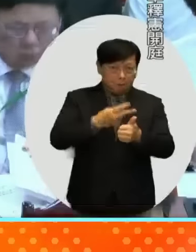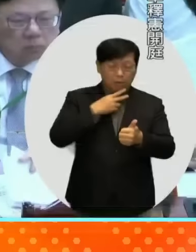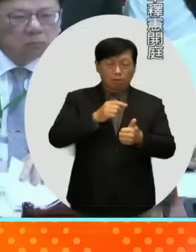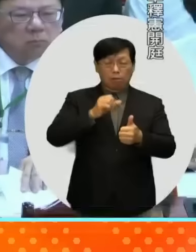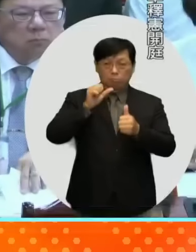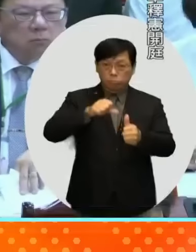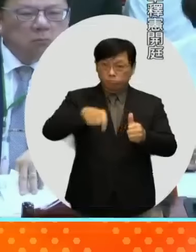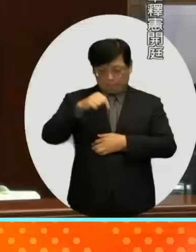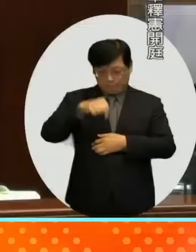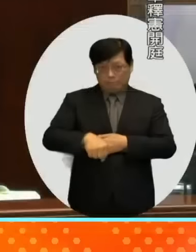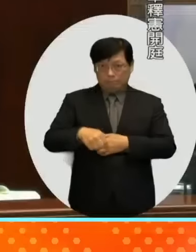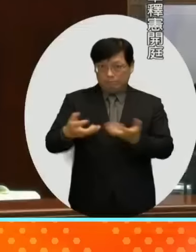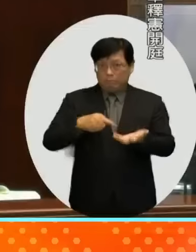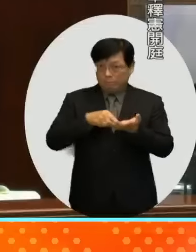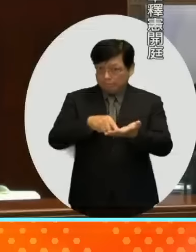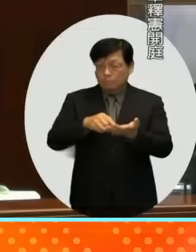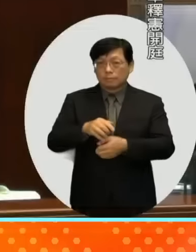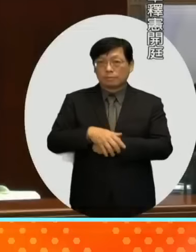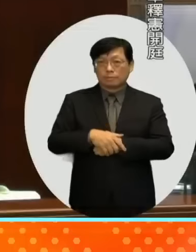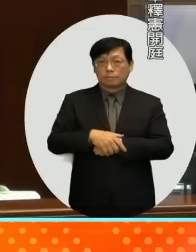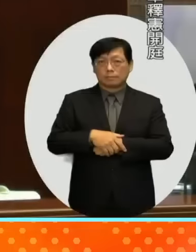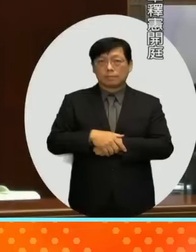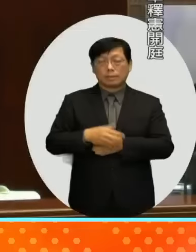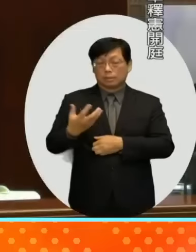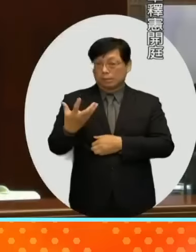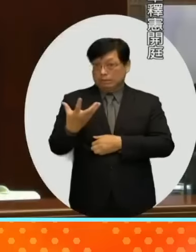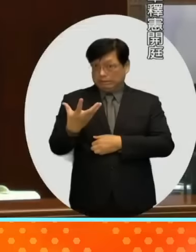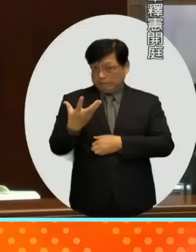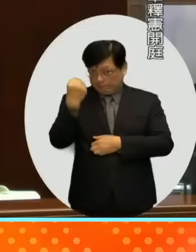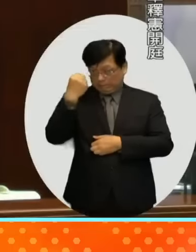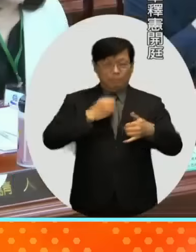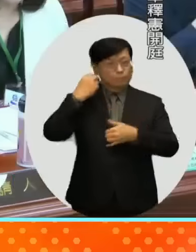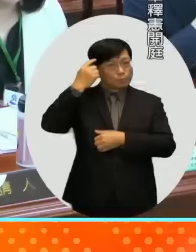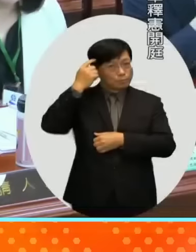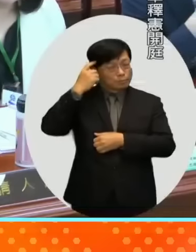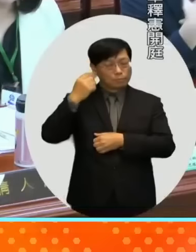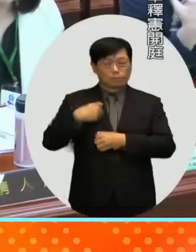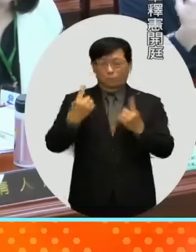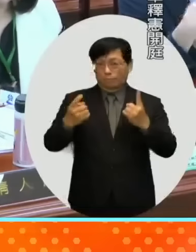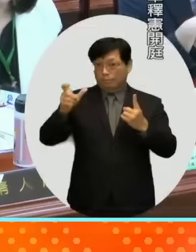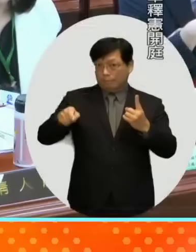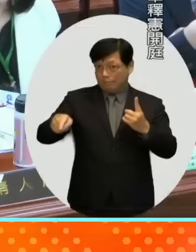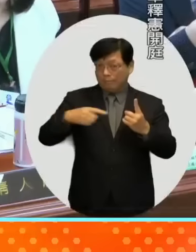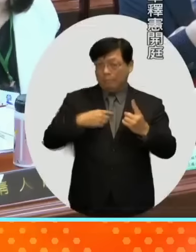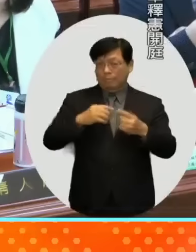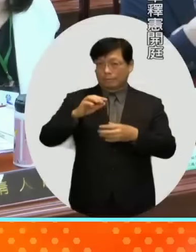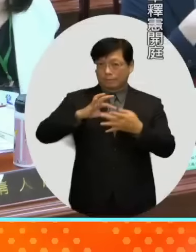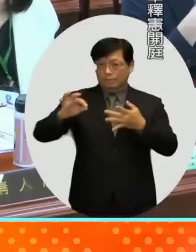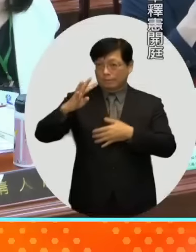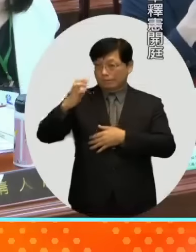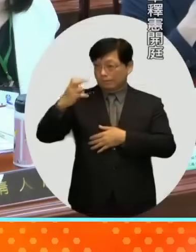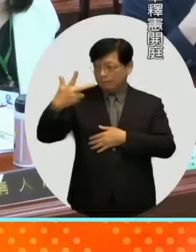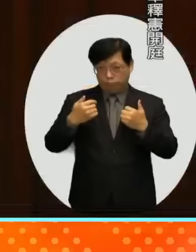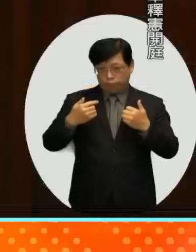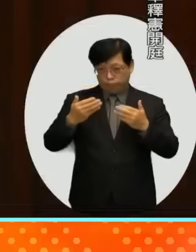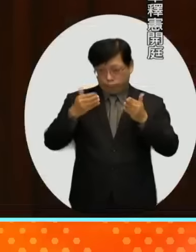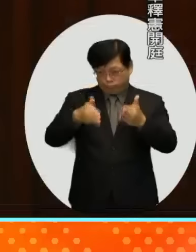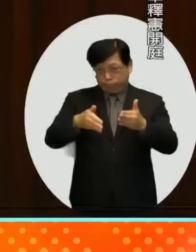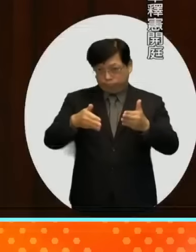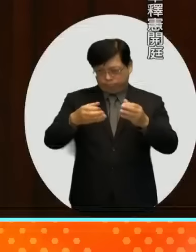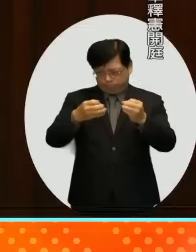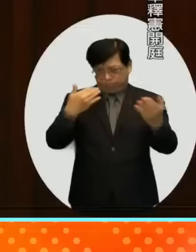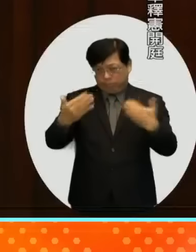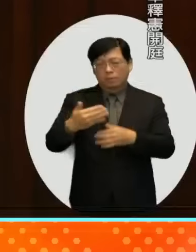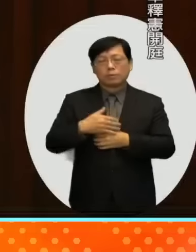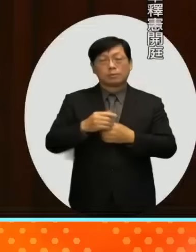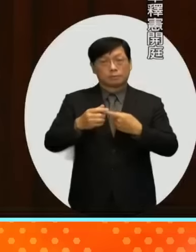道，就是走上街头啊。 对啊， 只有这个办法了，你就只有上街号召民众